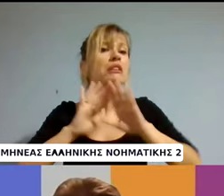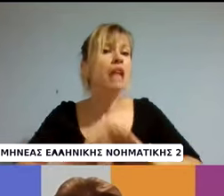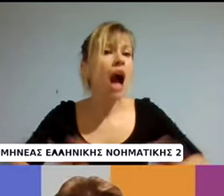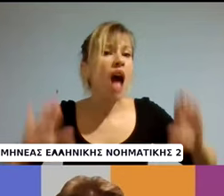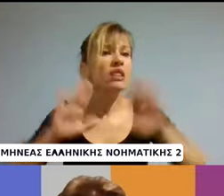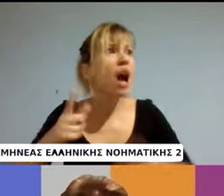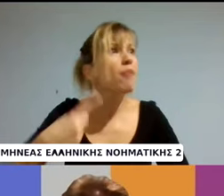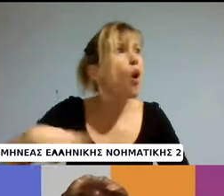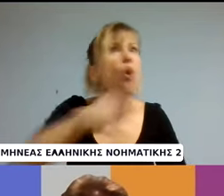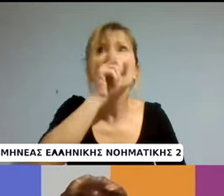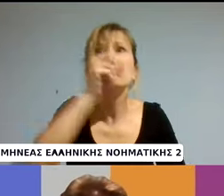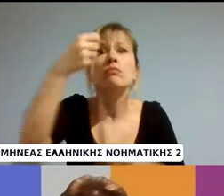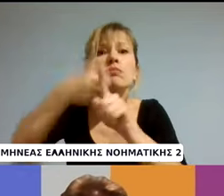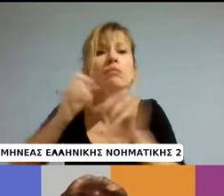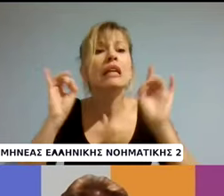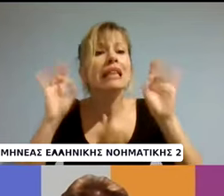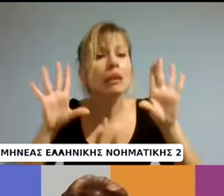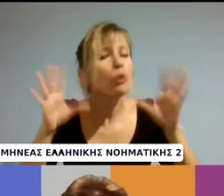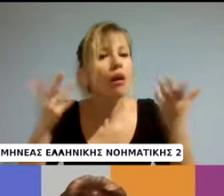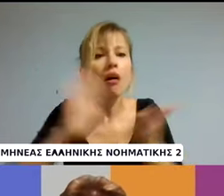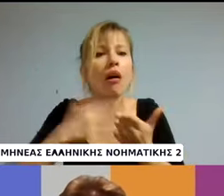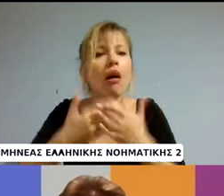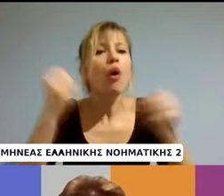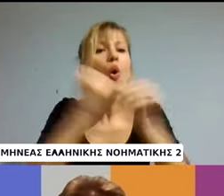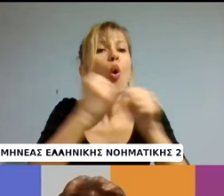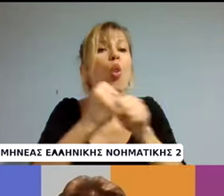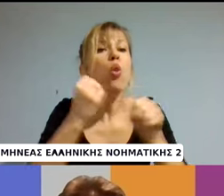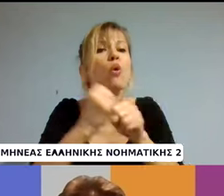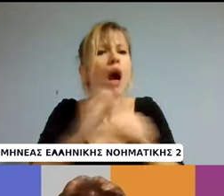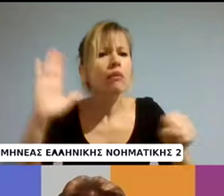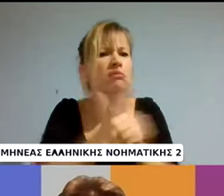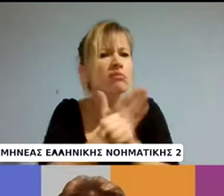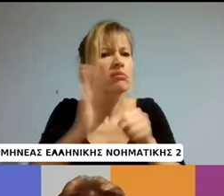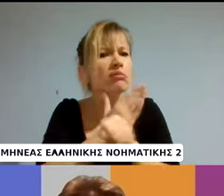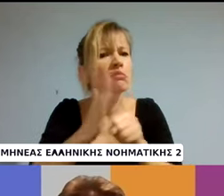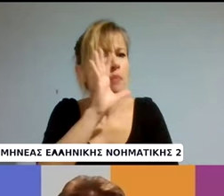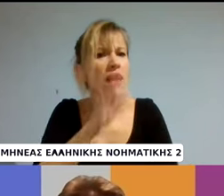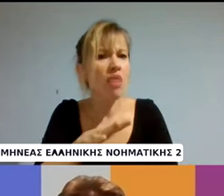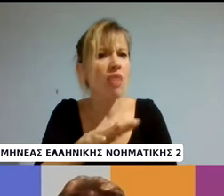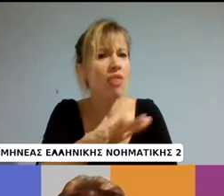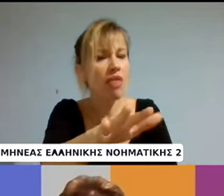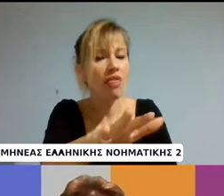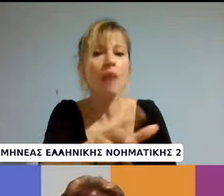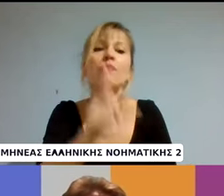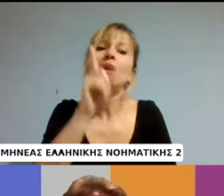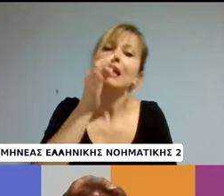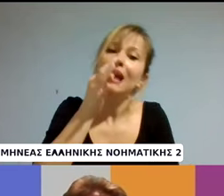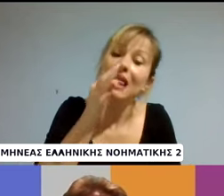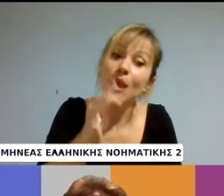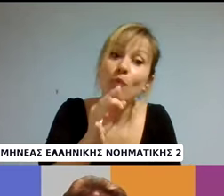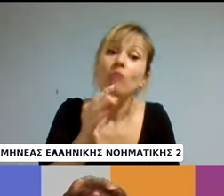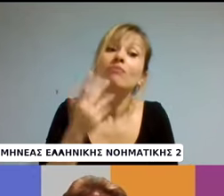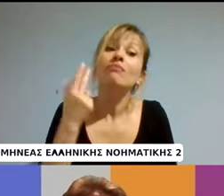επάγγελμα. Λοιπόν, αυτές είναι πολύ σημαντικές συμβουλές για κάποιον που ξεκινάει και μπορώ να τις συνοψίσω σε μία λέξη. Δεν